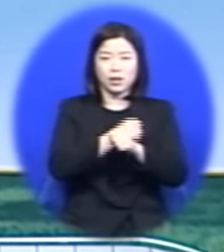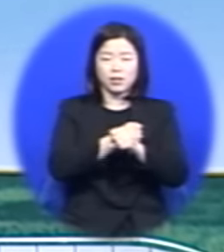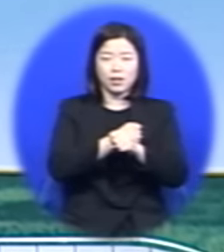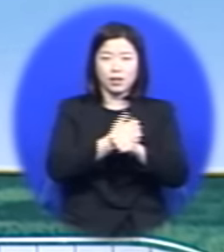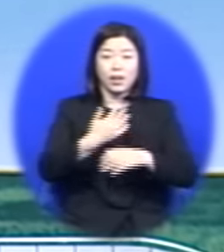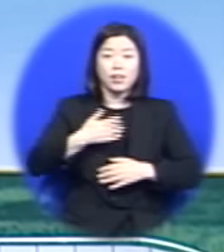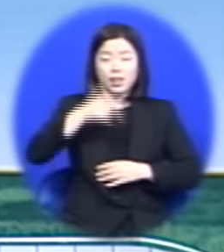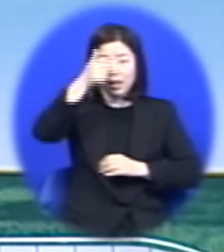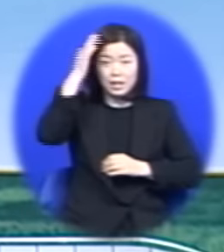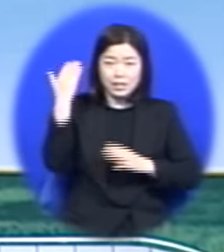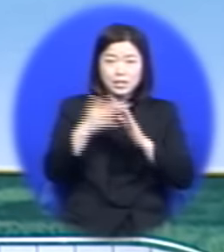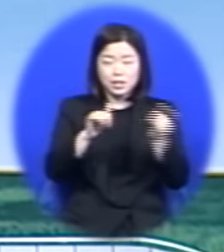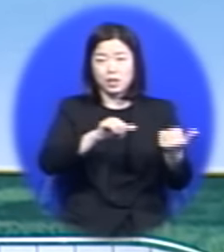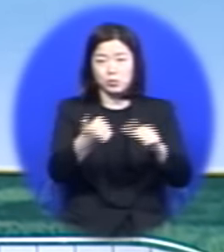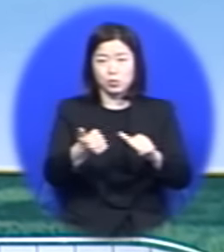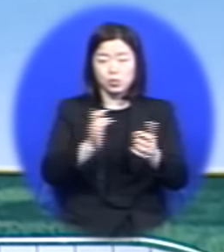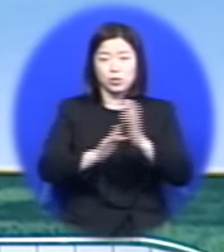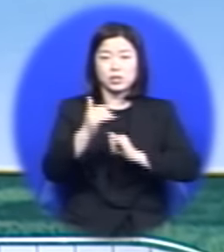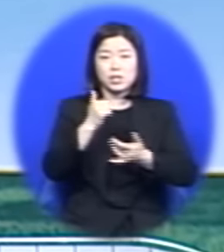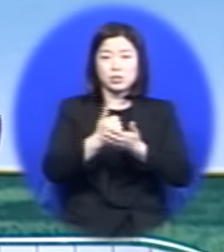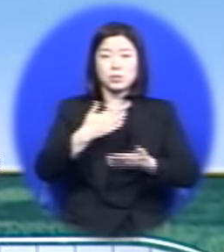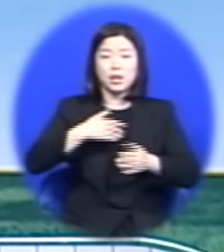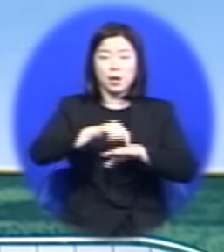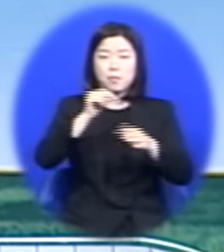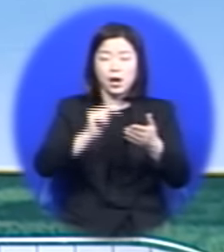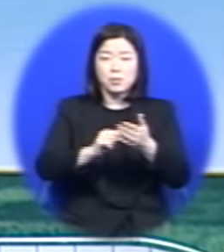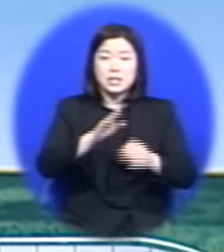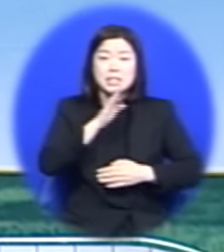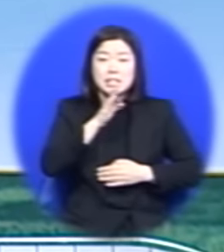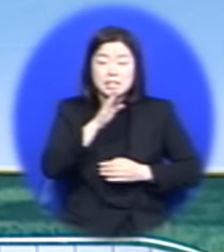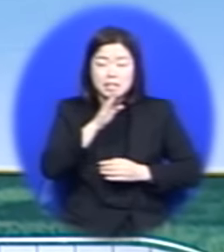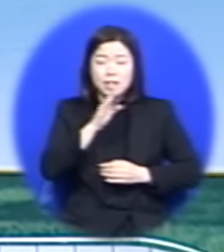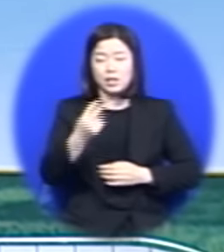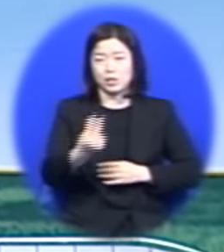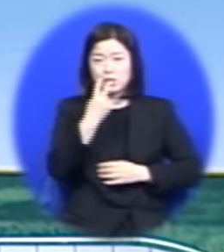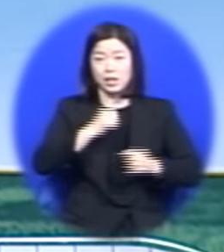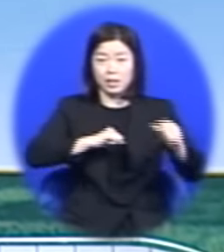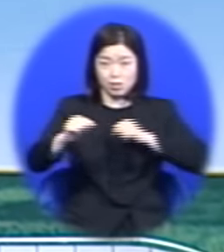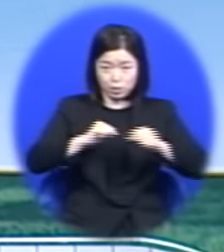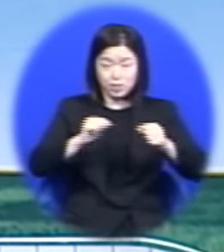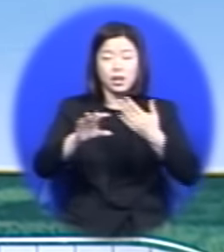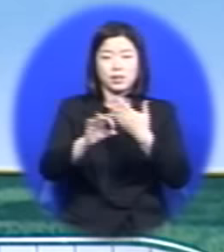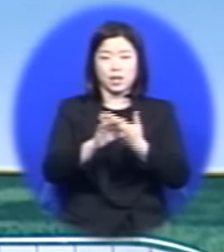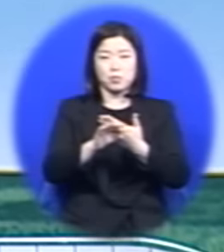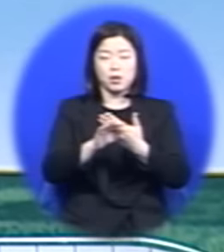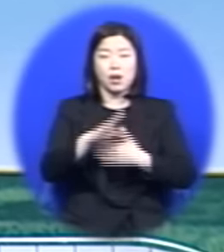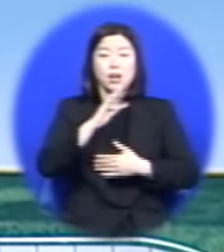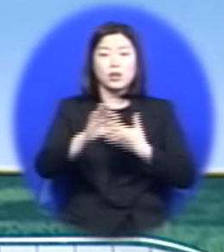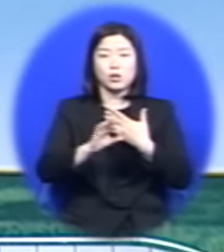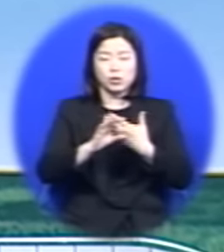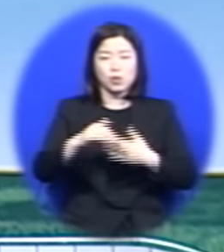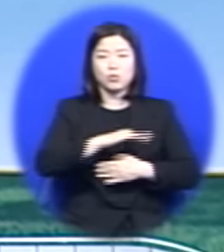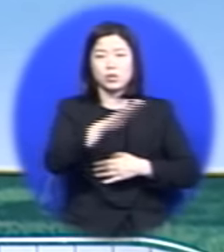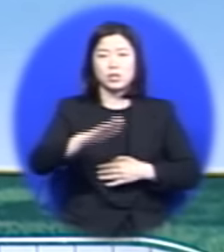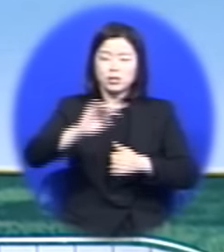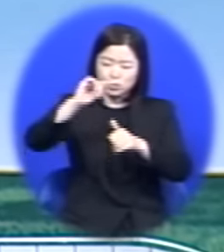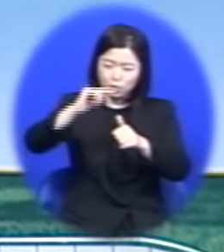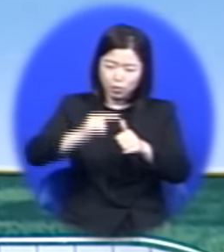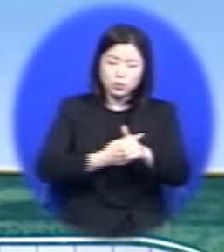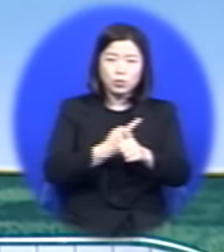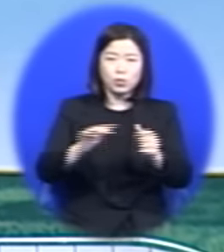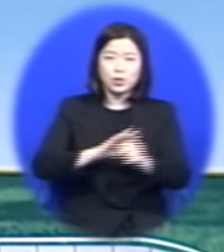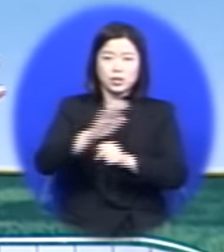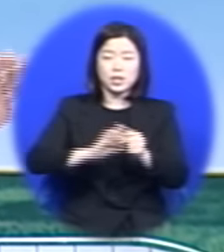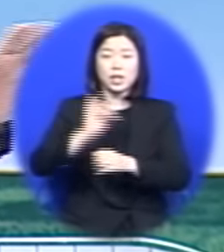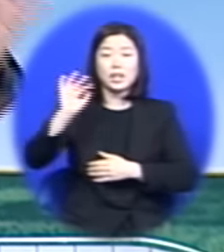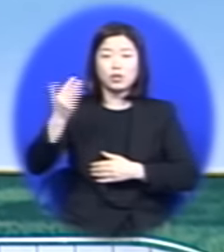예수님이 진짜 내 마음에 살아 역사하시는 게 예수 믿는 거라고 한다면, 그러면 우리는 정말 저절로 사랑이